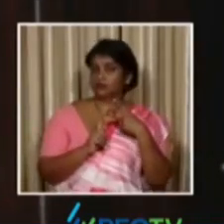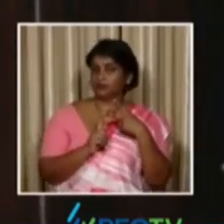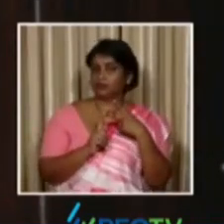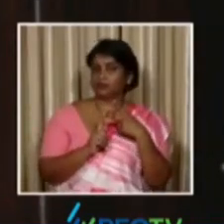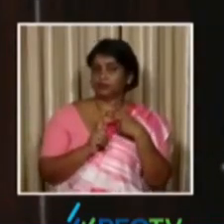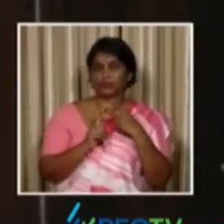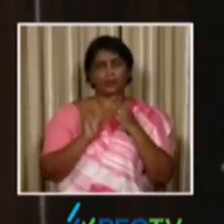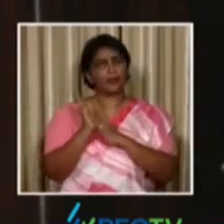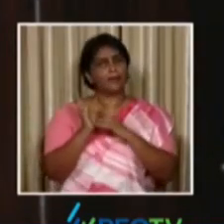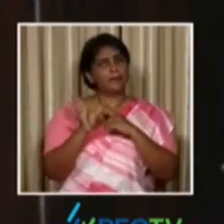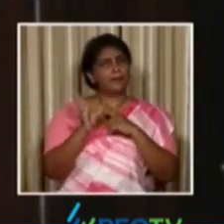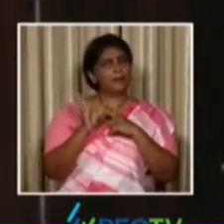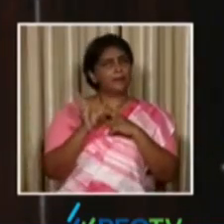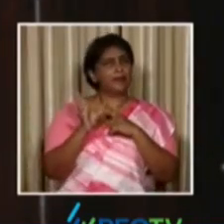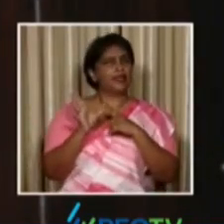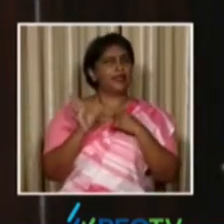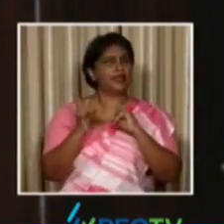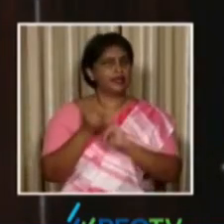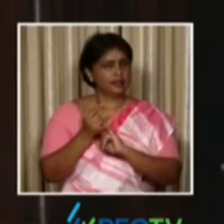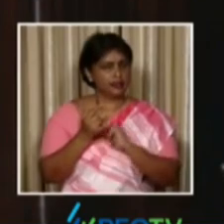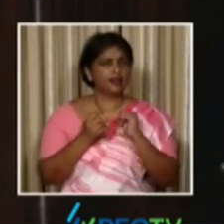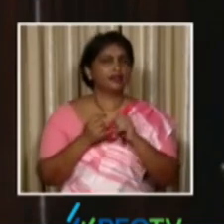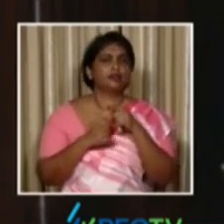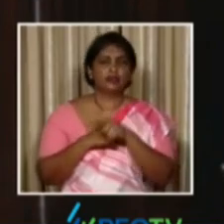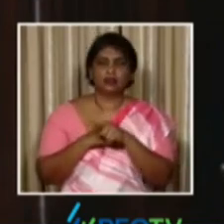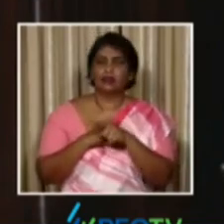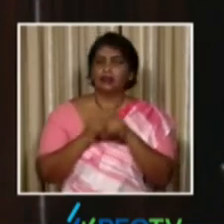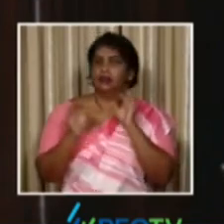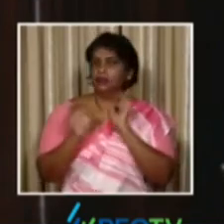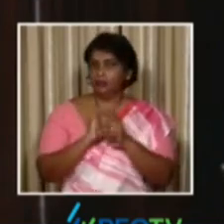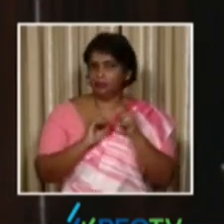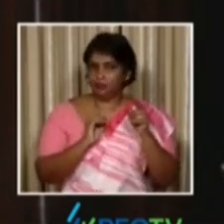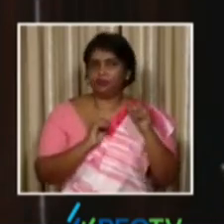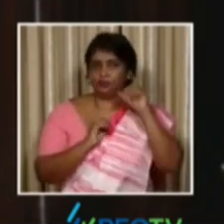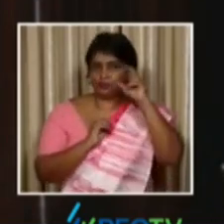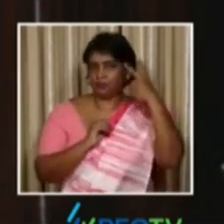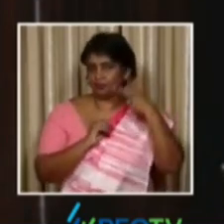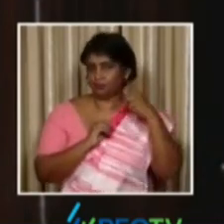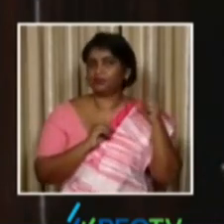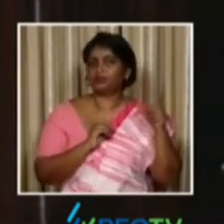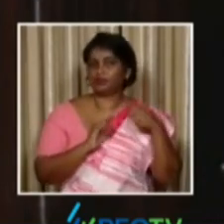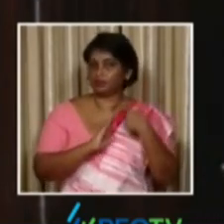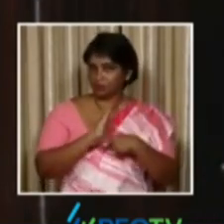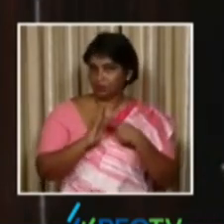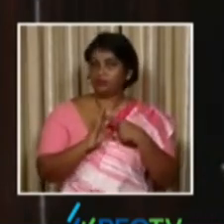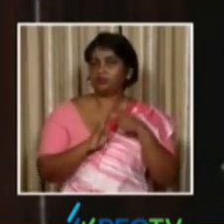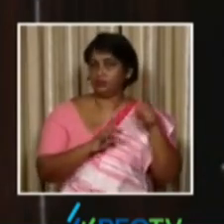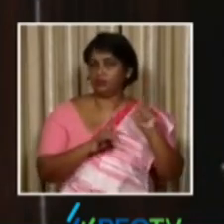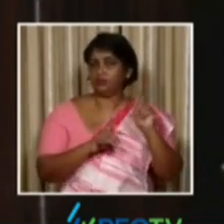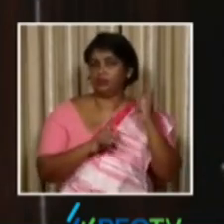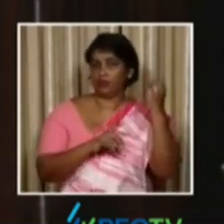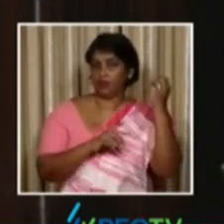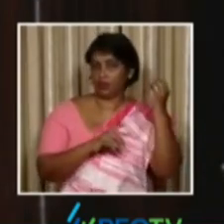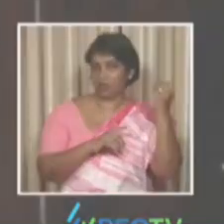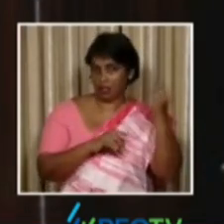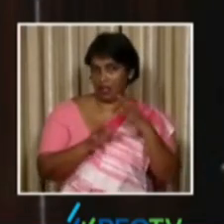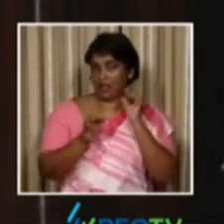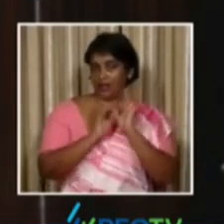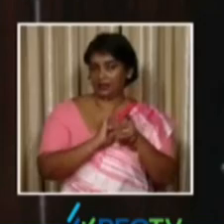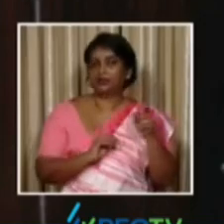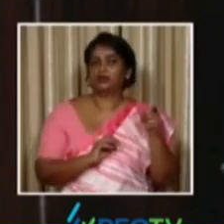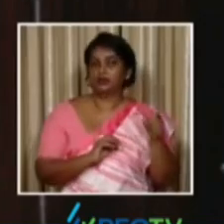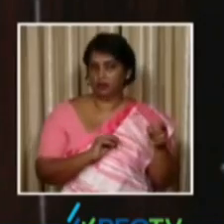मैक्स लंका प्राइवेट लिमिटेड लेवल 16 पार्कलैंड पार्क स्ट्रीट कलंबू 2 मे लंका एजेंट के नंबर